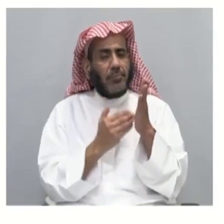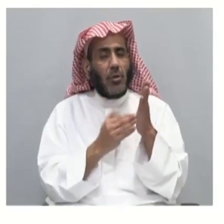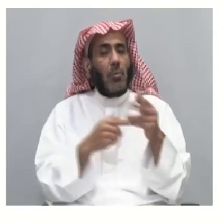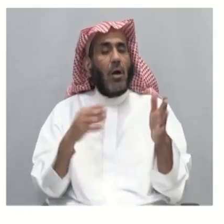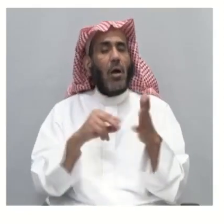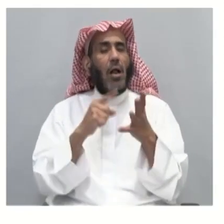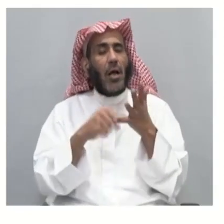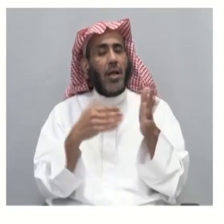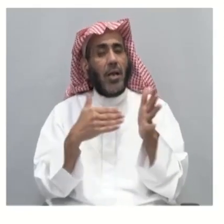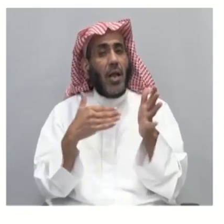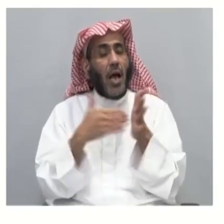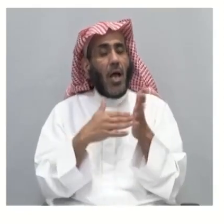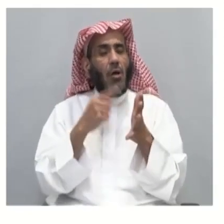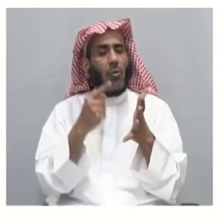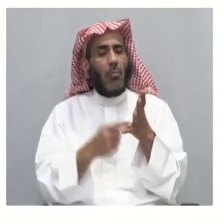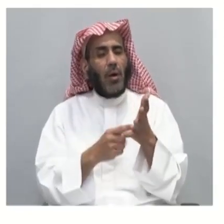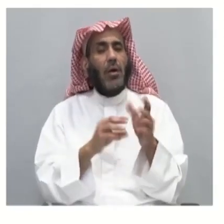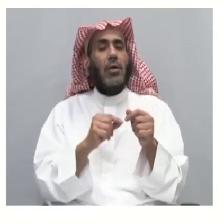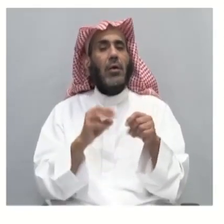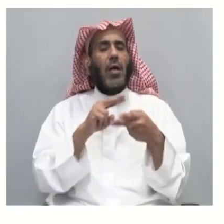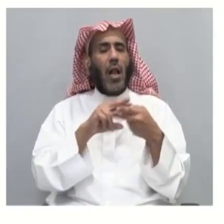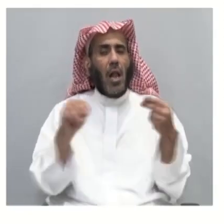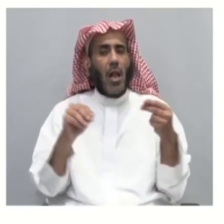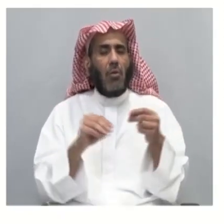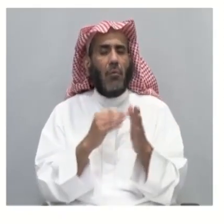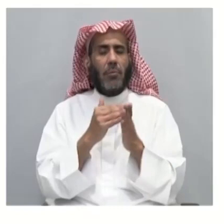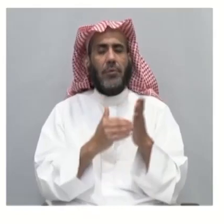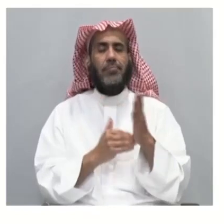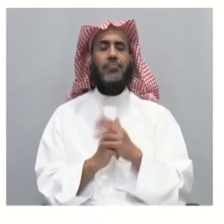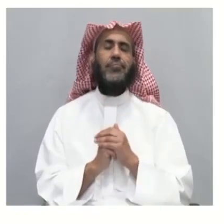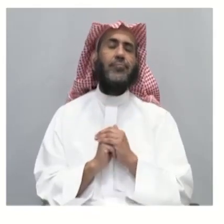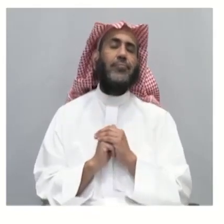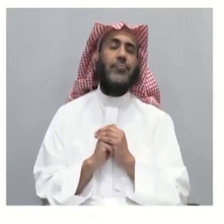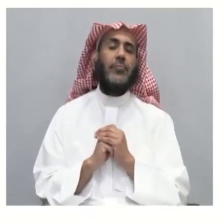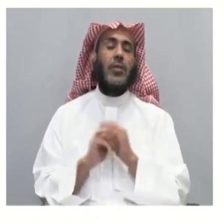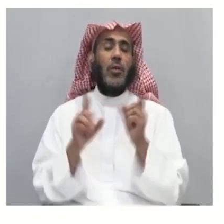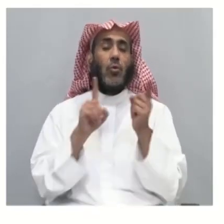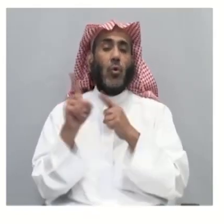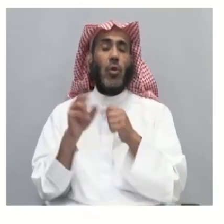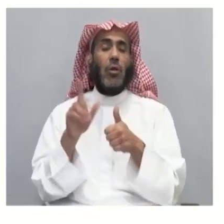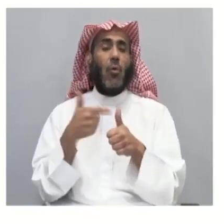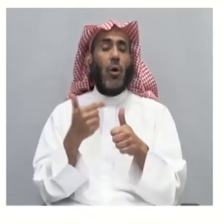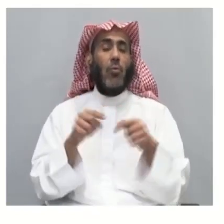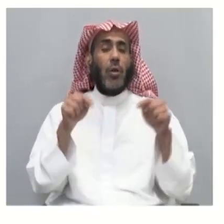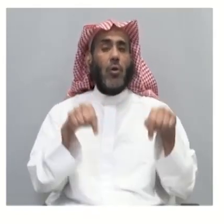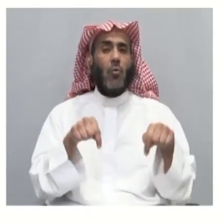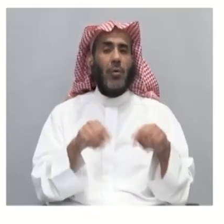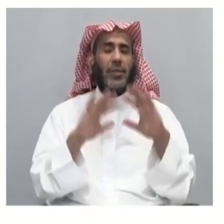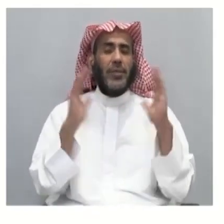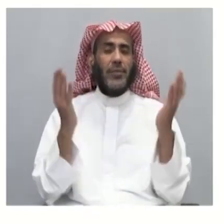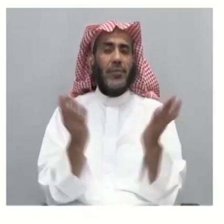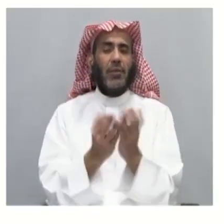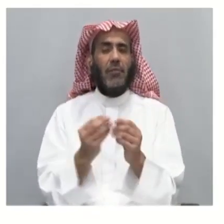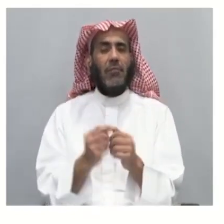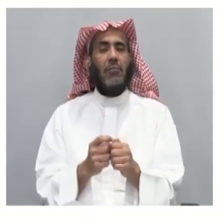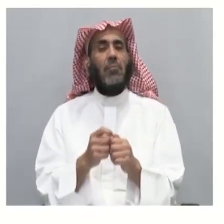النهايه والحل وما فيها من عناصر تلاحظ هنا اول يوم في الصف